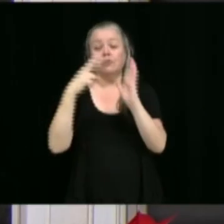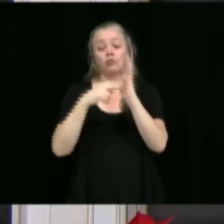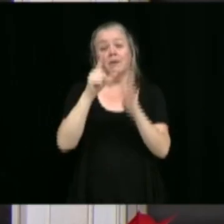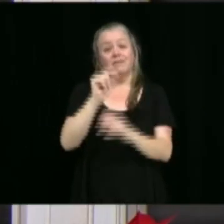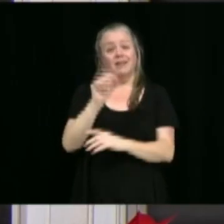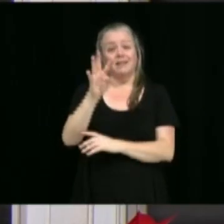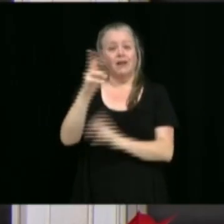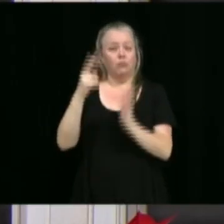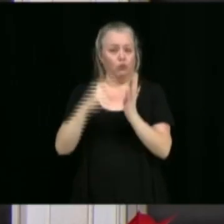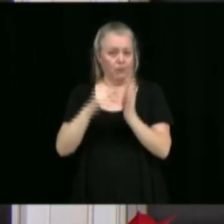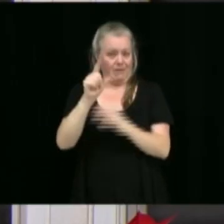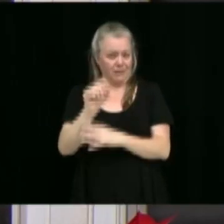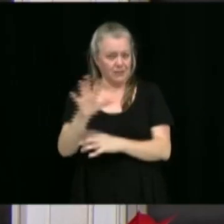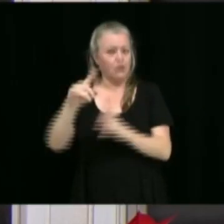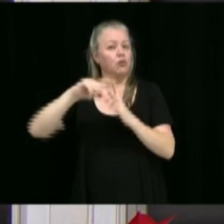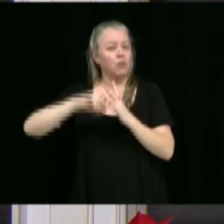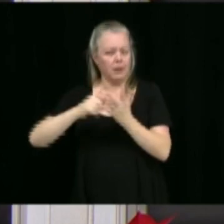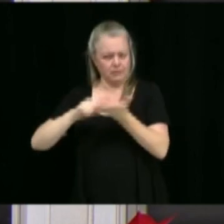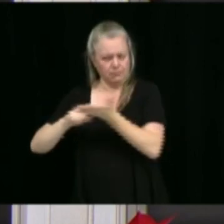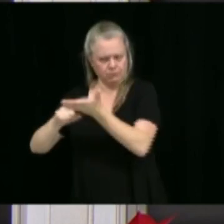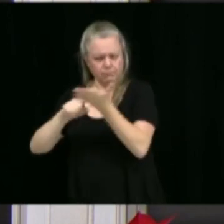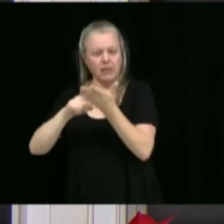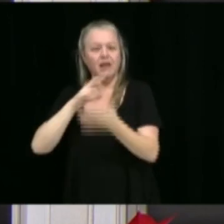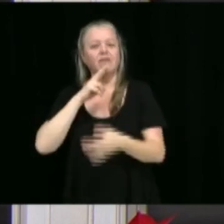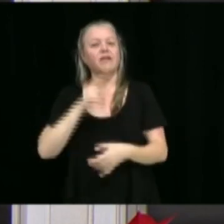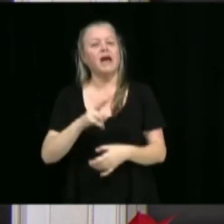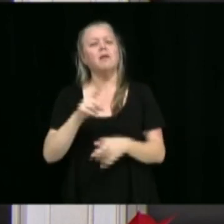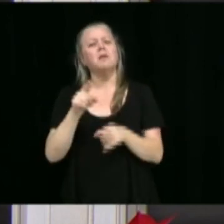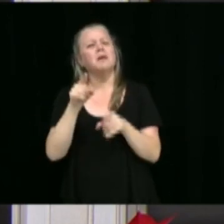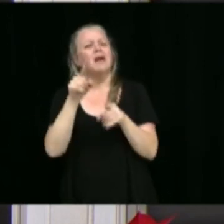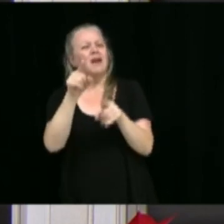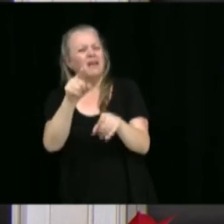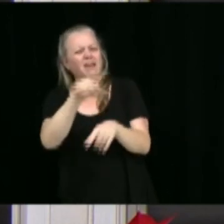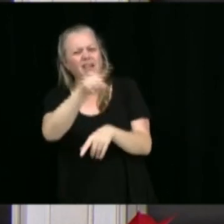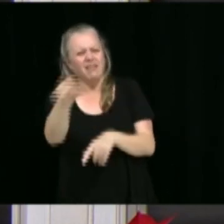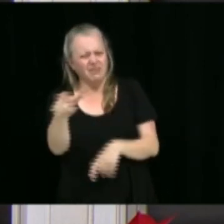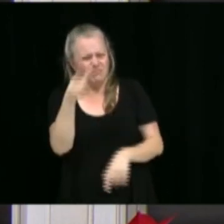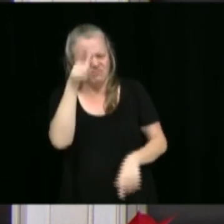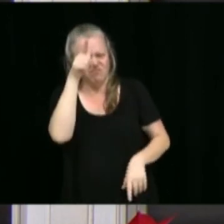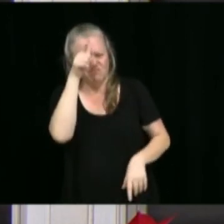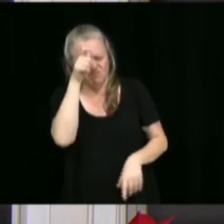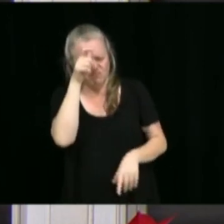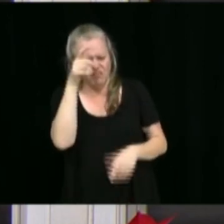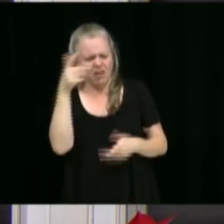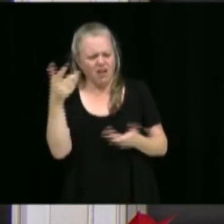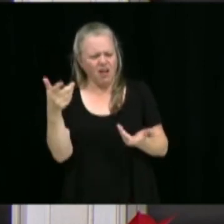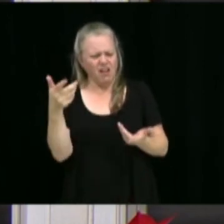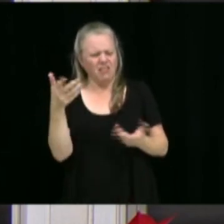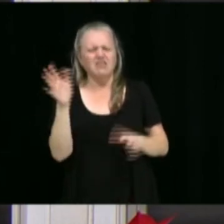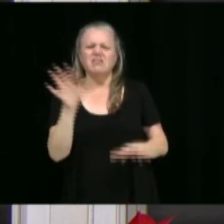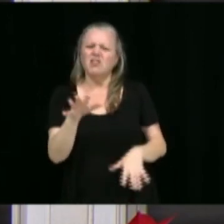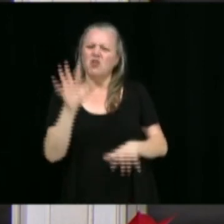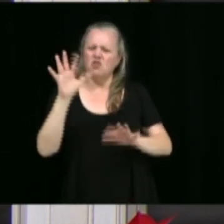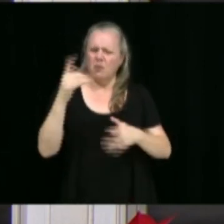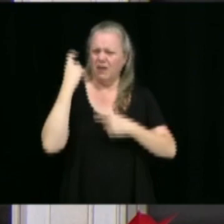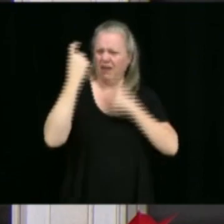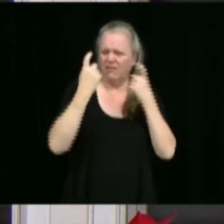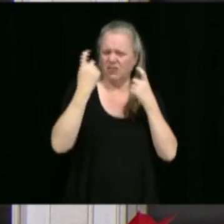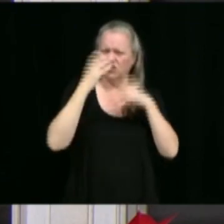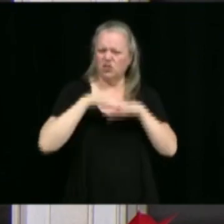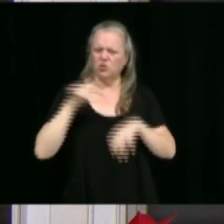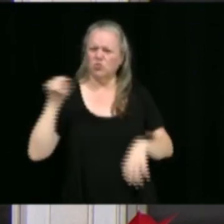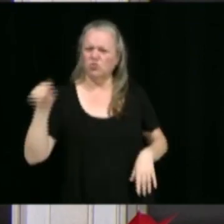2024-2025. Pour ceux qui se demandent là, quelles ont été les grandes orientations qui ont guidé la réflexion du Conseil